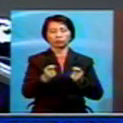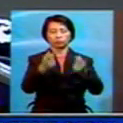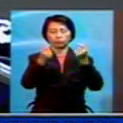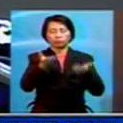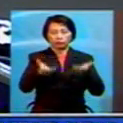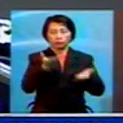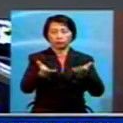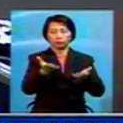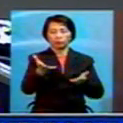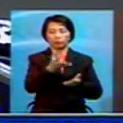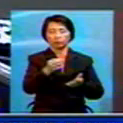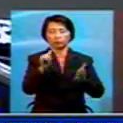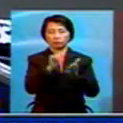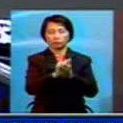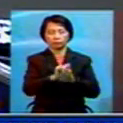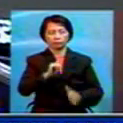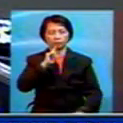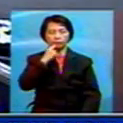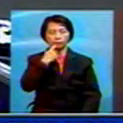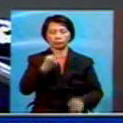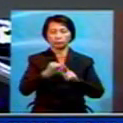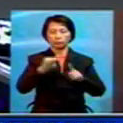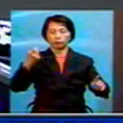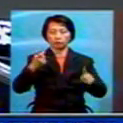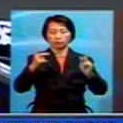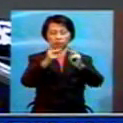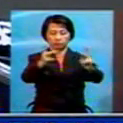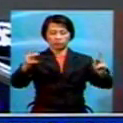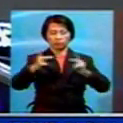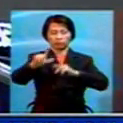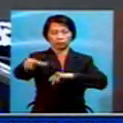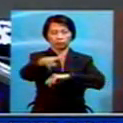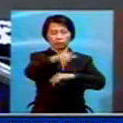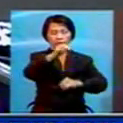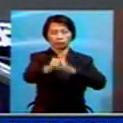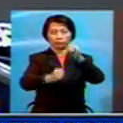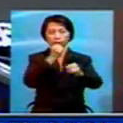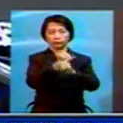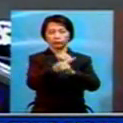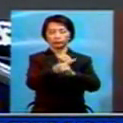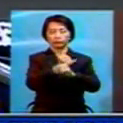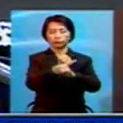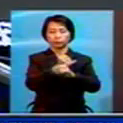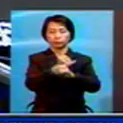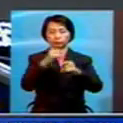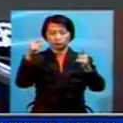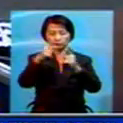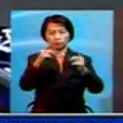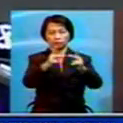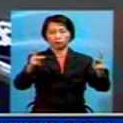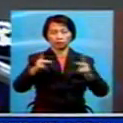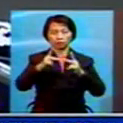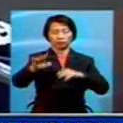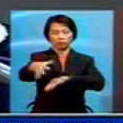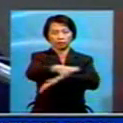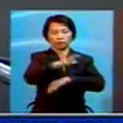designated sea roots daripada kawasan laut antarabangsa into kawasan perairan